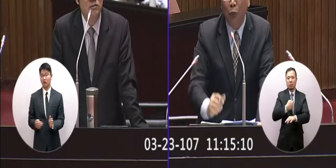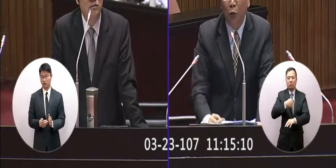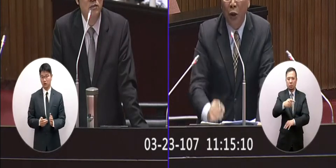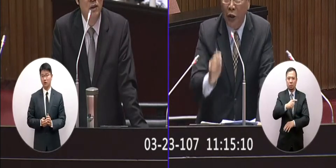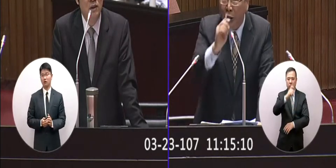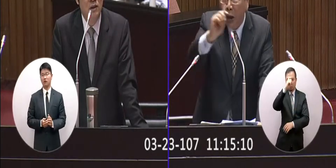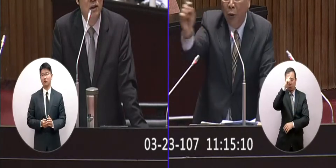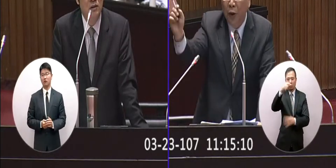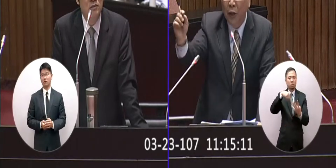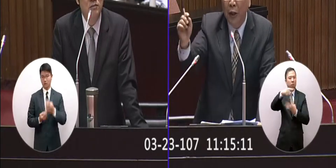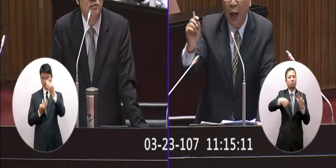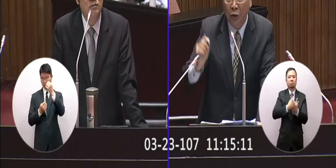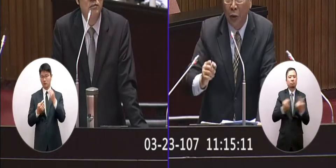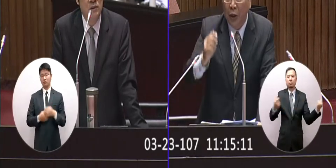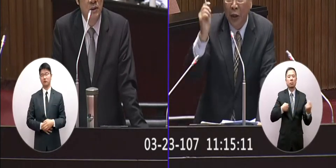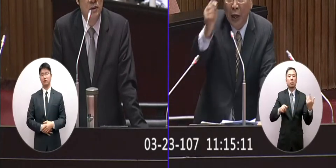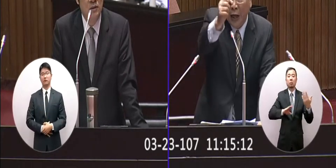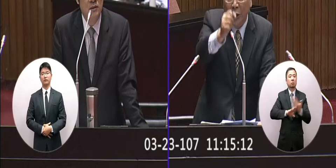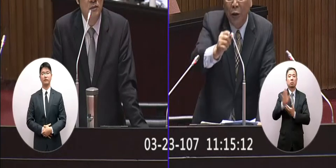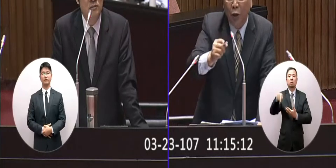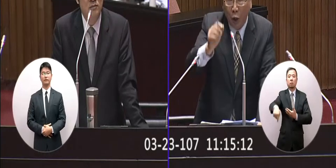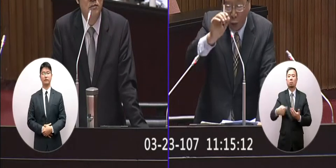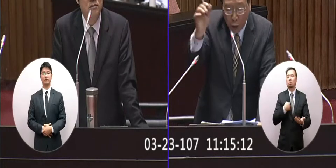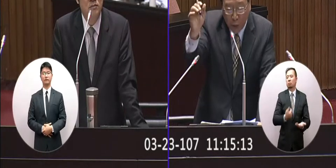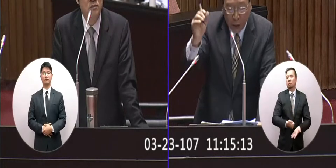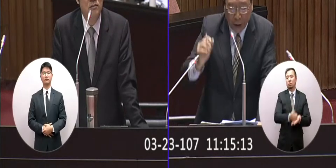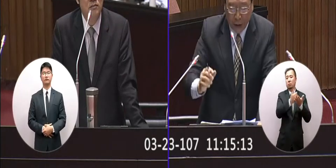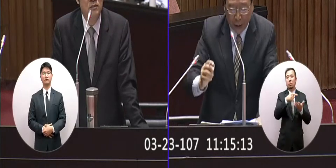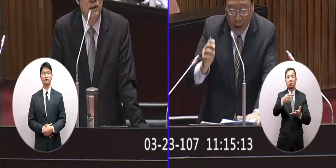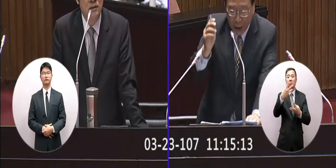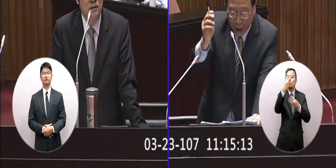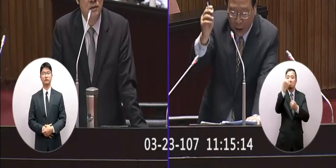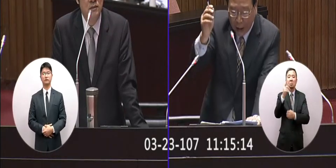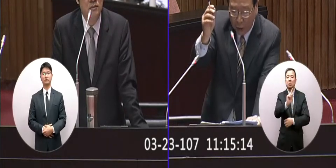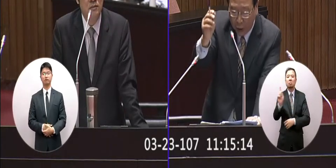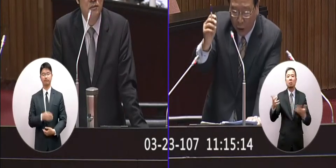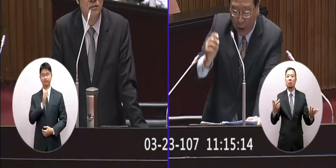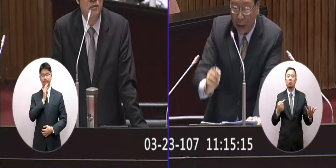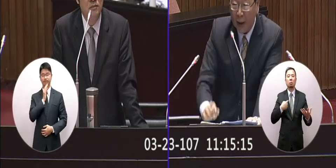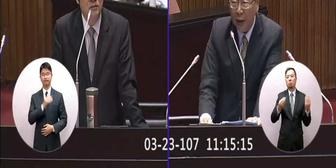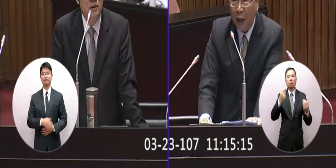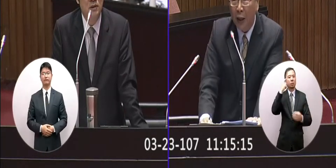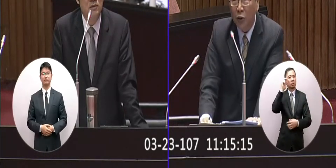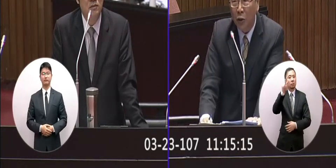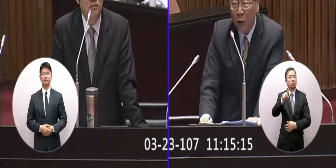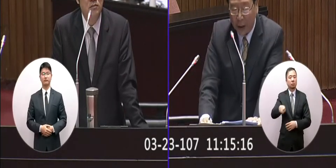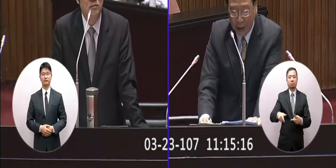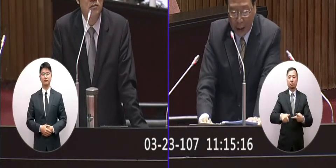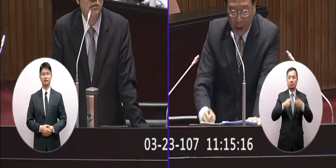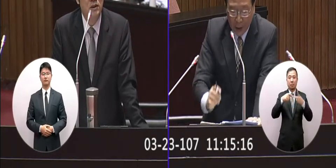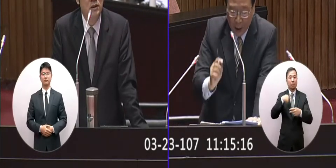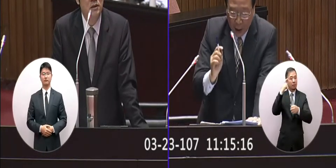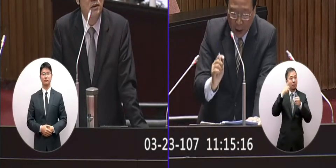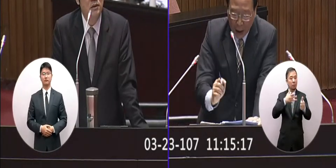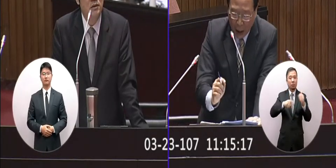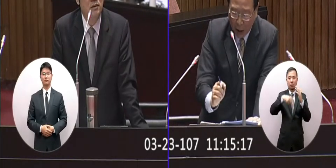求就是同步，其他我没有任何要求。你哪时候要推，我都没有意见。接下来我请问那个赖院长， 是 深澳发